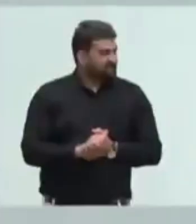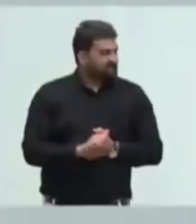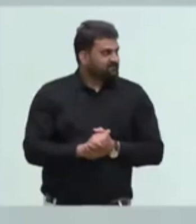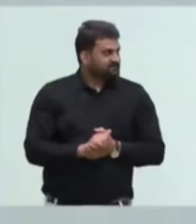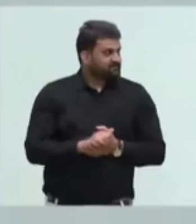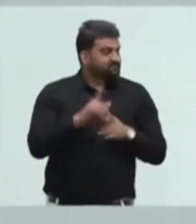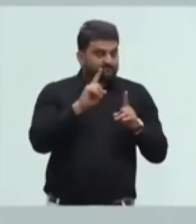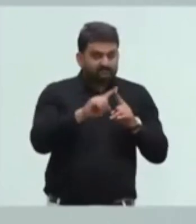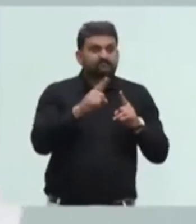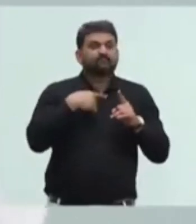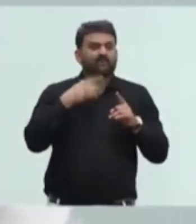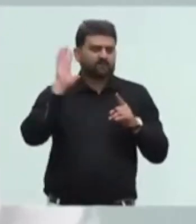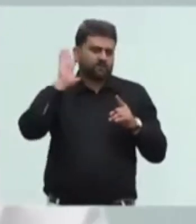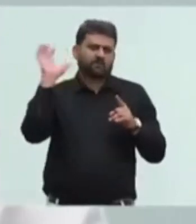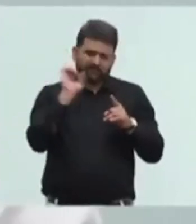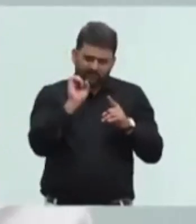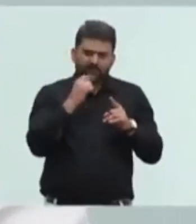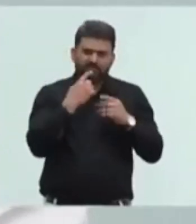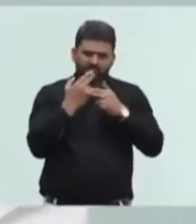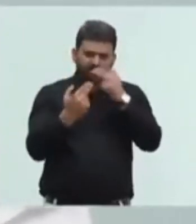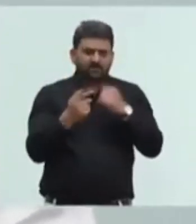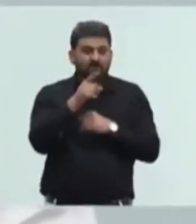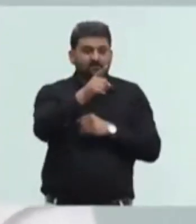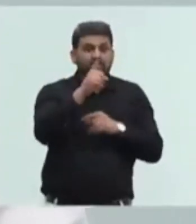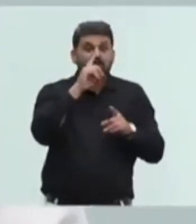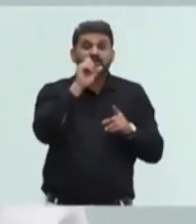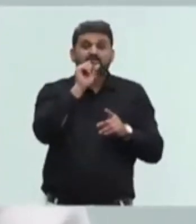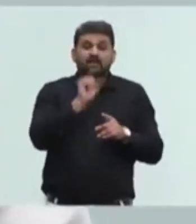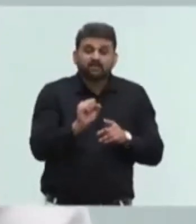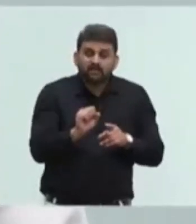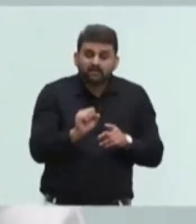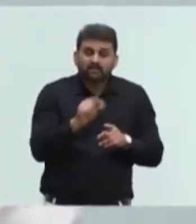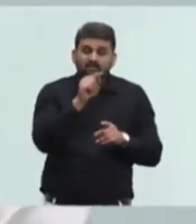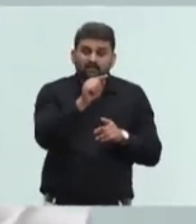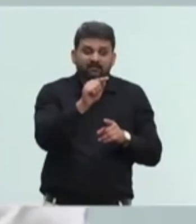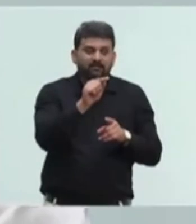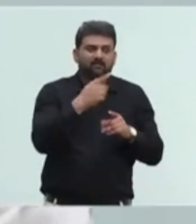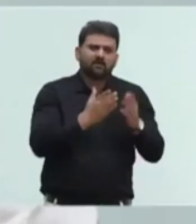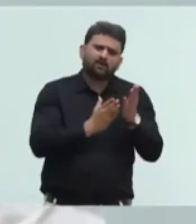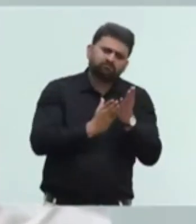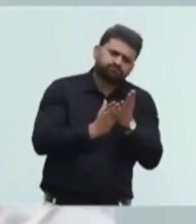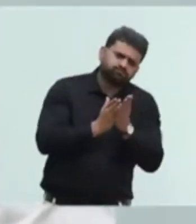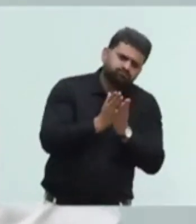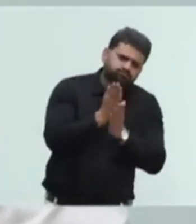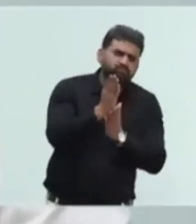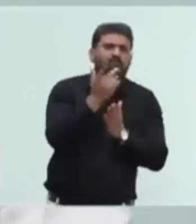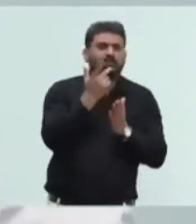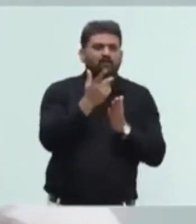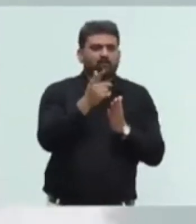मुझे भी बताया गया कि दादी ने है में हमें फालूदा